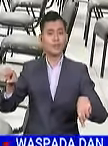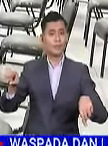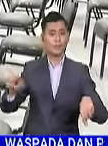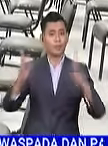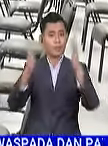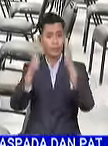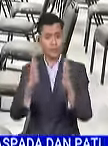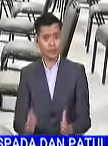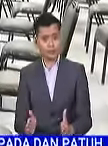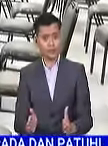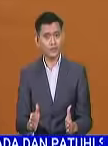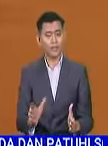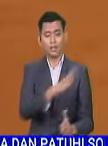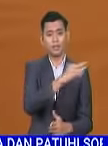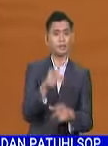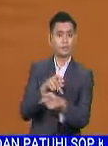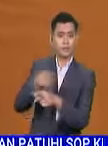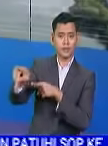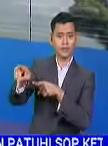lapisan daripada pelbagai profession lah.